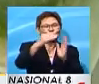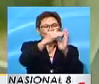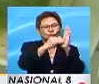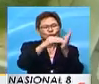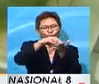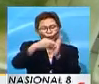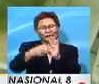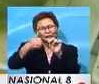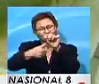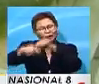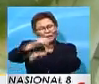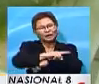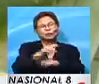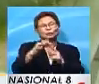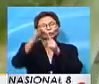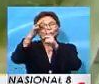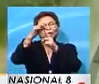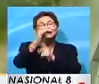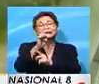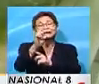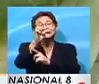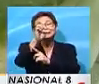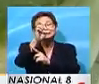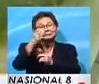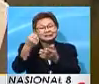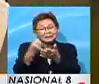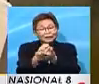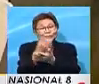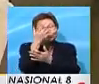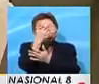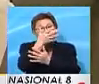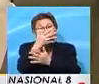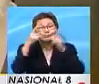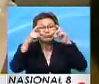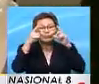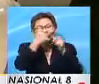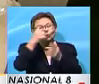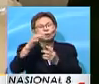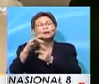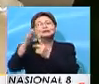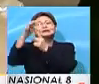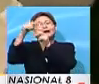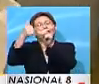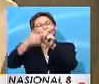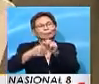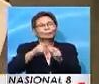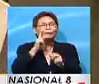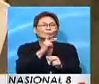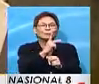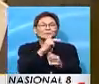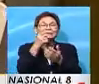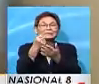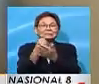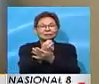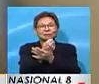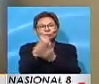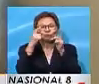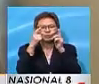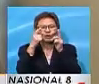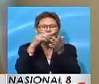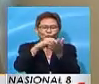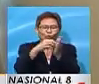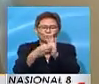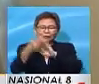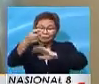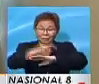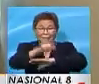hari kecuali Kuih seriuka yang disediakan setiap hari kerana ia sajian istimewa kafe seriuka selain kuihmih